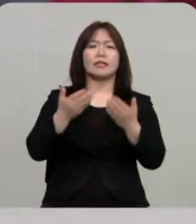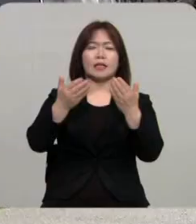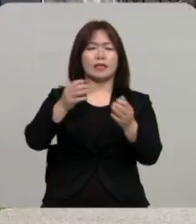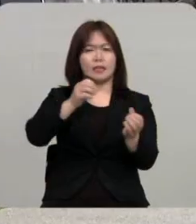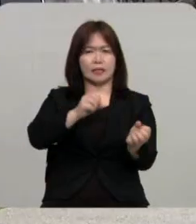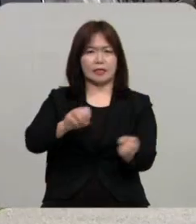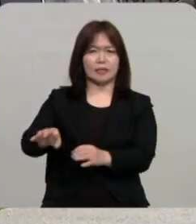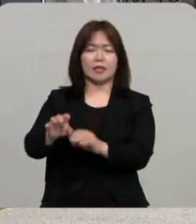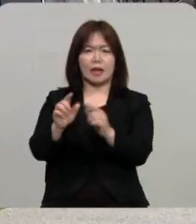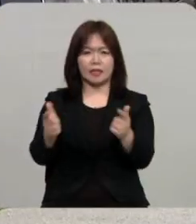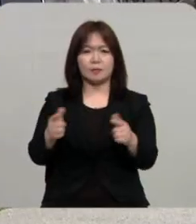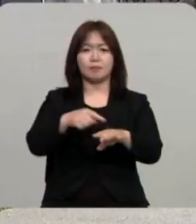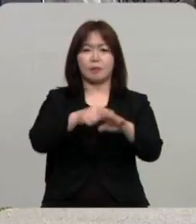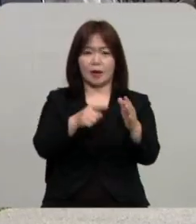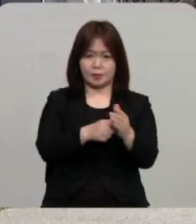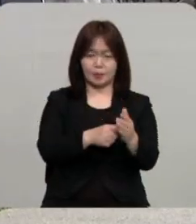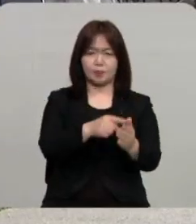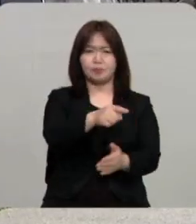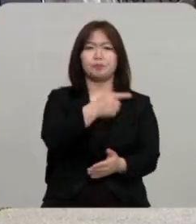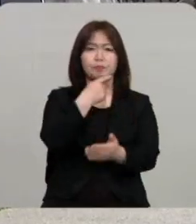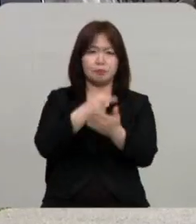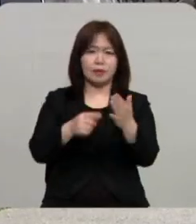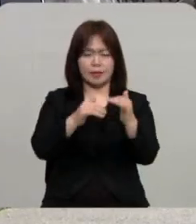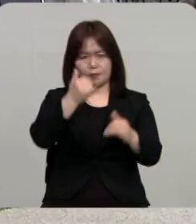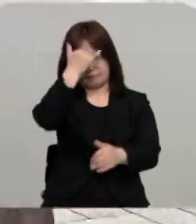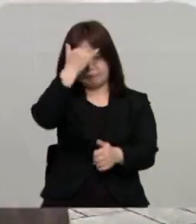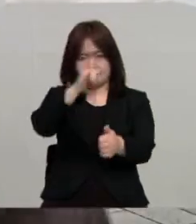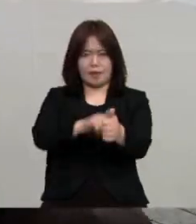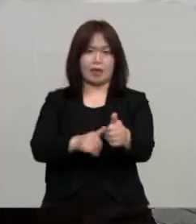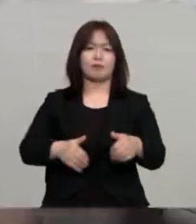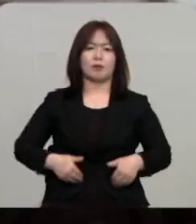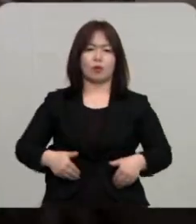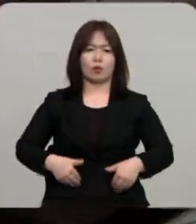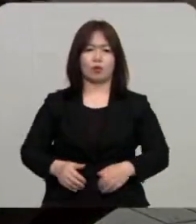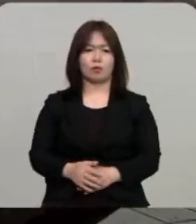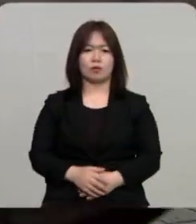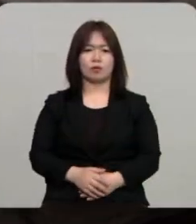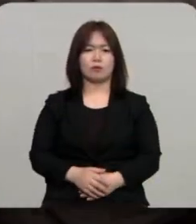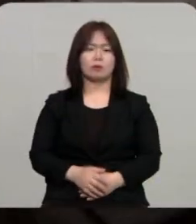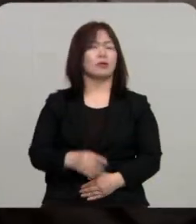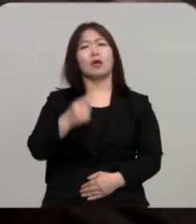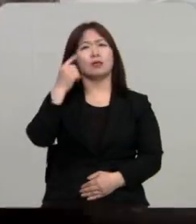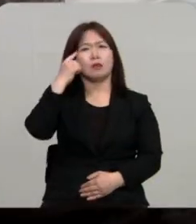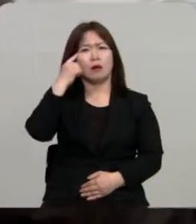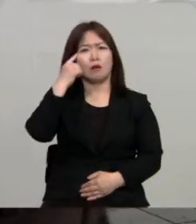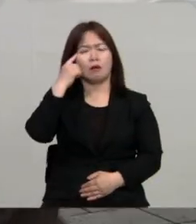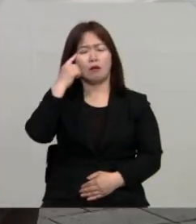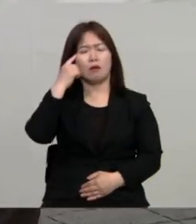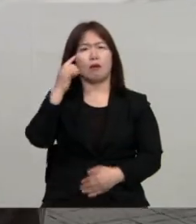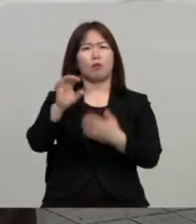마음. 참사 피해자를 향한 예우입니다. 생각하면은 눈물도 나기도 하고